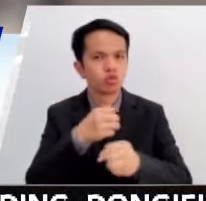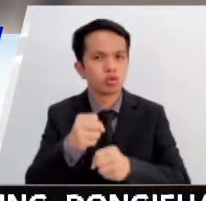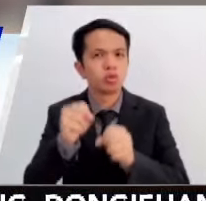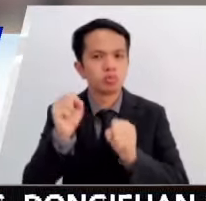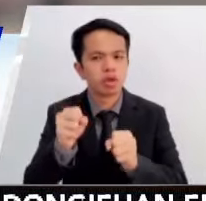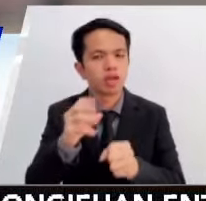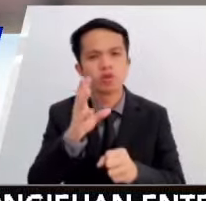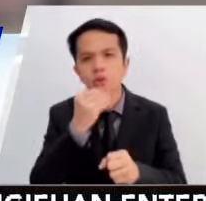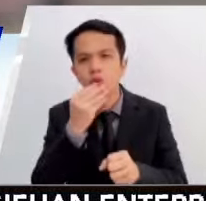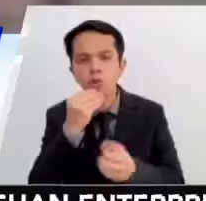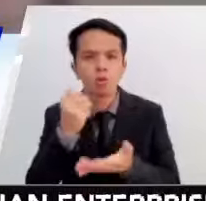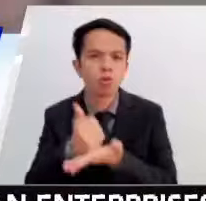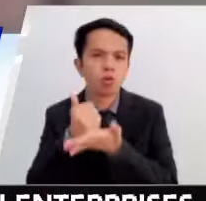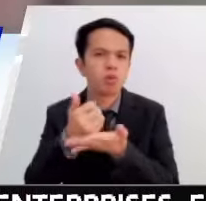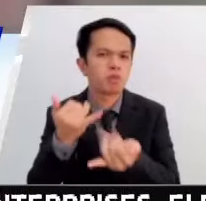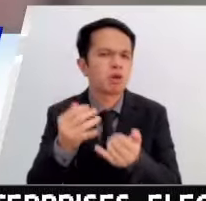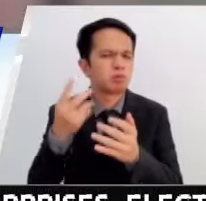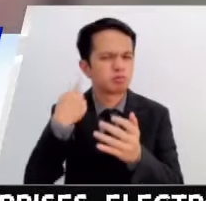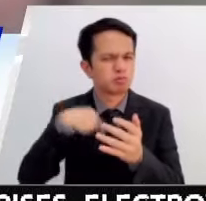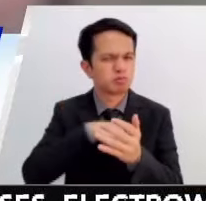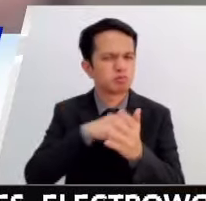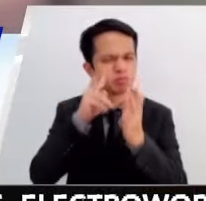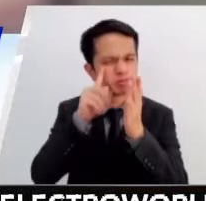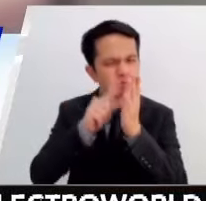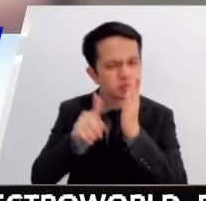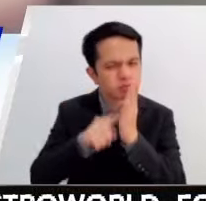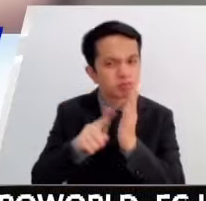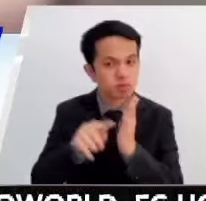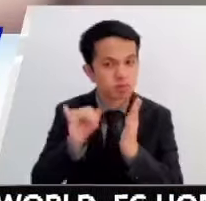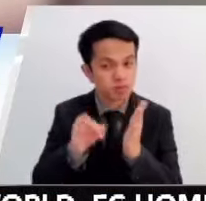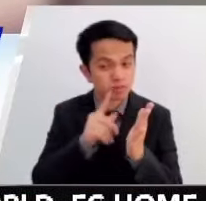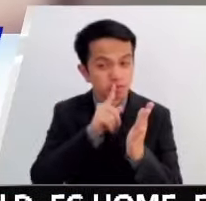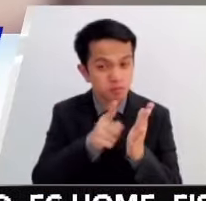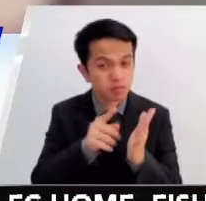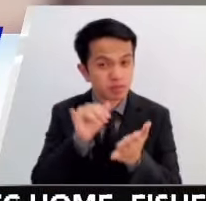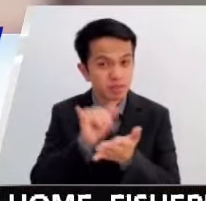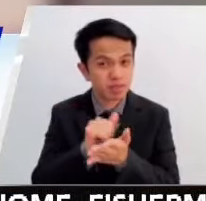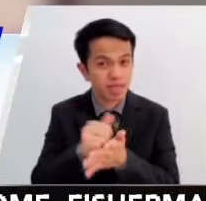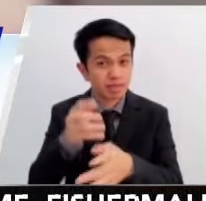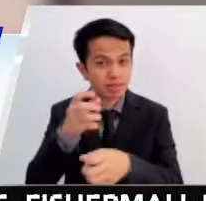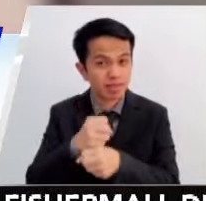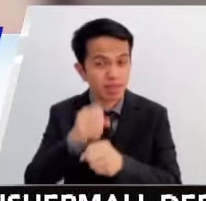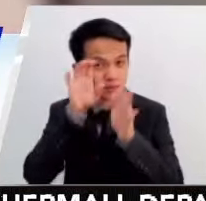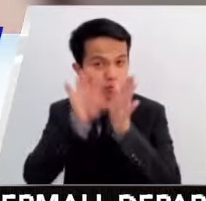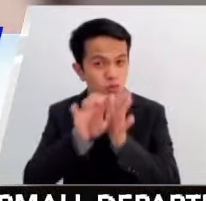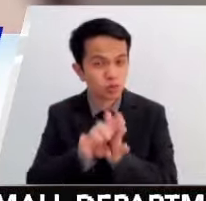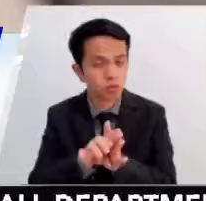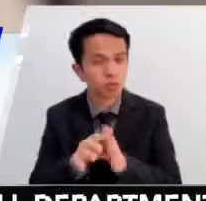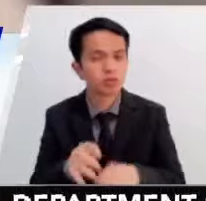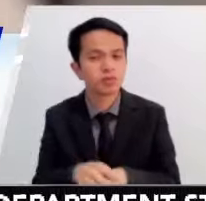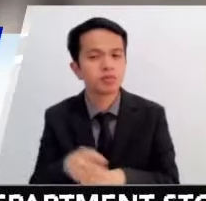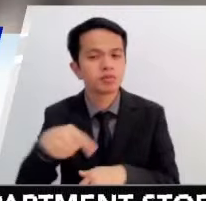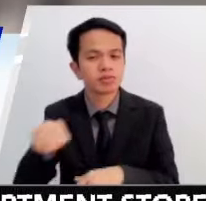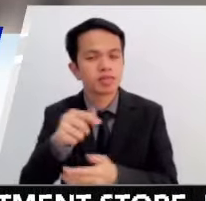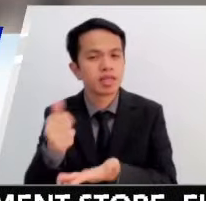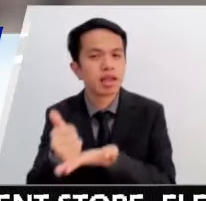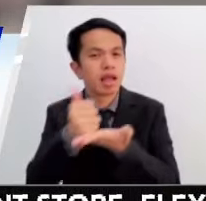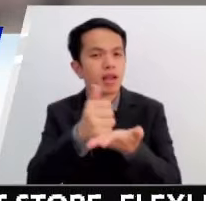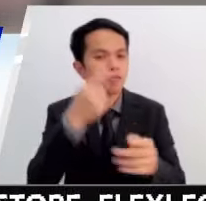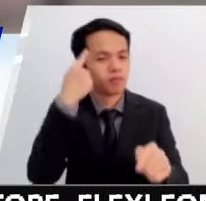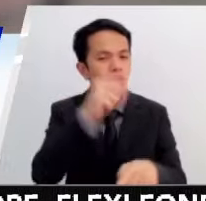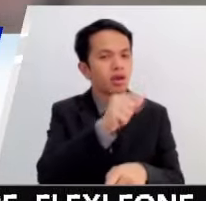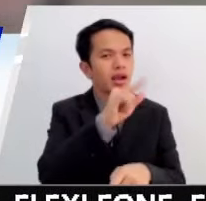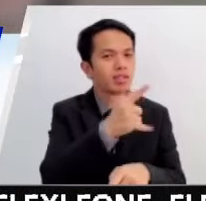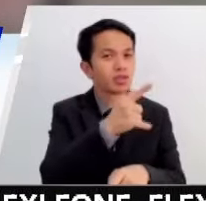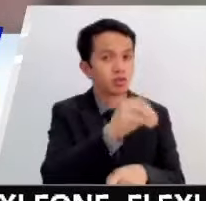kanya. Binavalidate lang po natin ito kung totoo nga po ba yung nakuha natin mga litratong ito ng mga tumulong po sa kanya. Mm-hmm. At